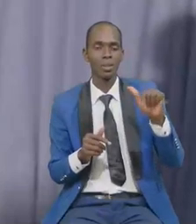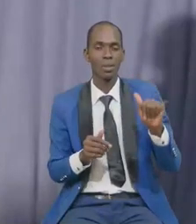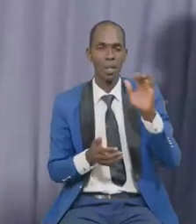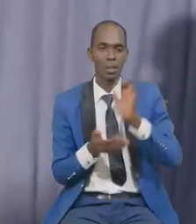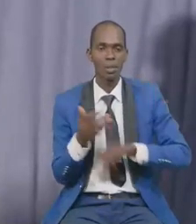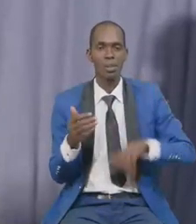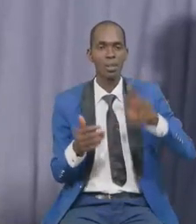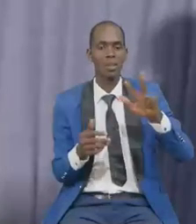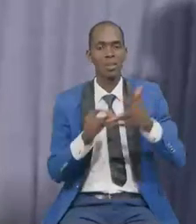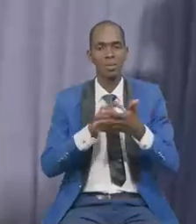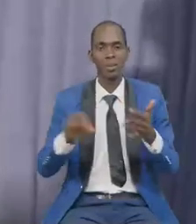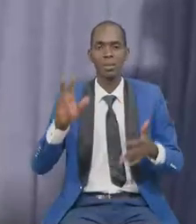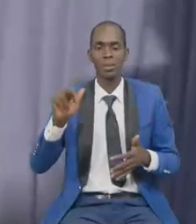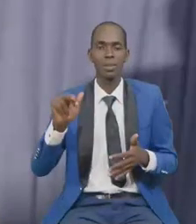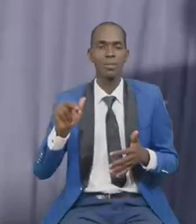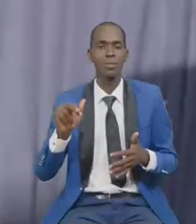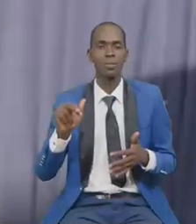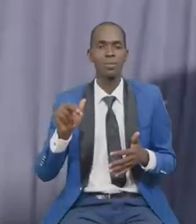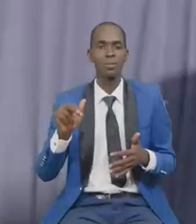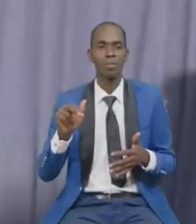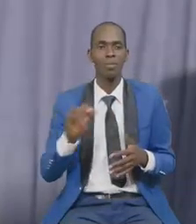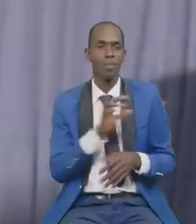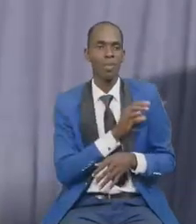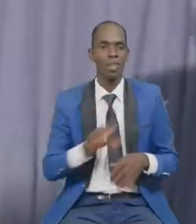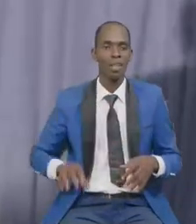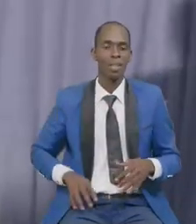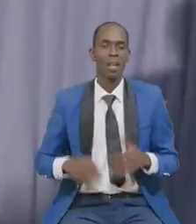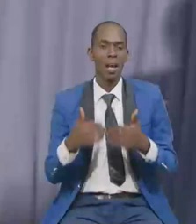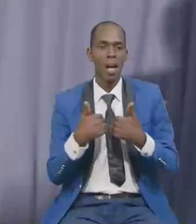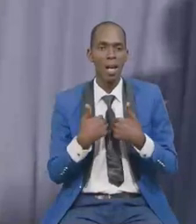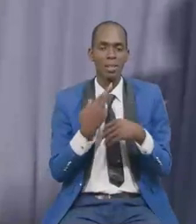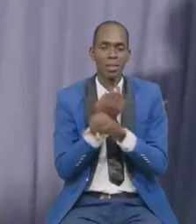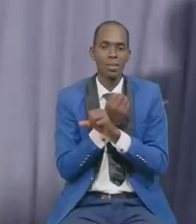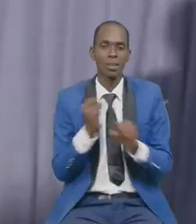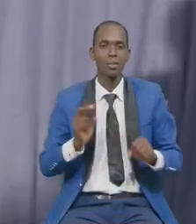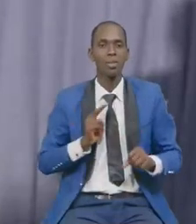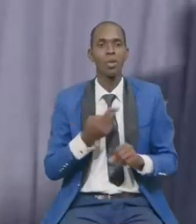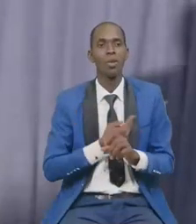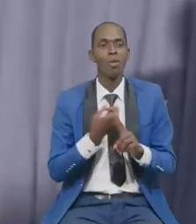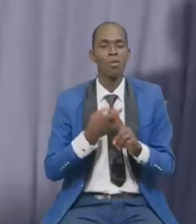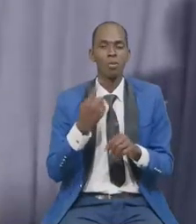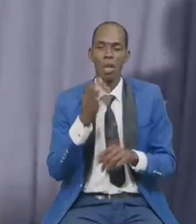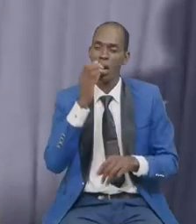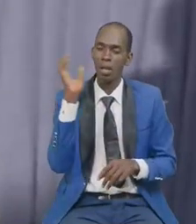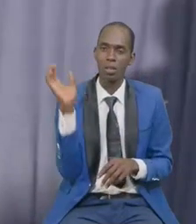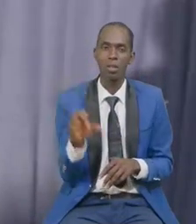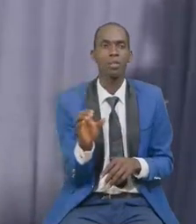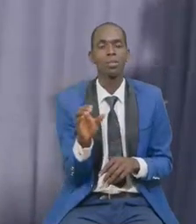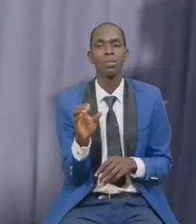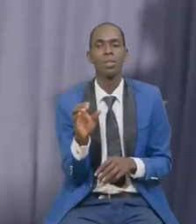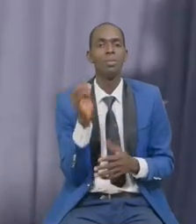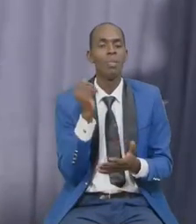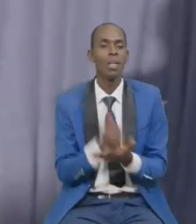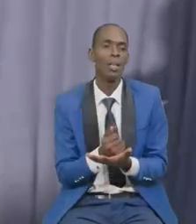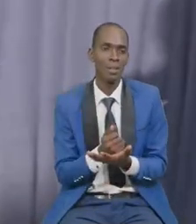3, 13. Christ nous a racheté de la malédiction. Je pensais